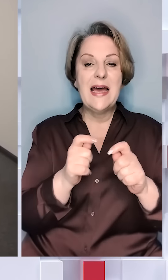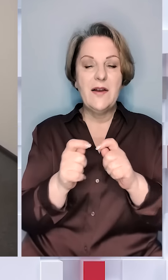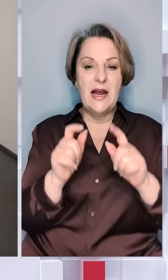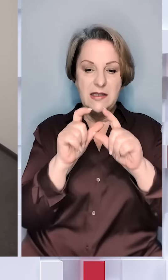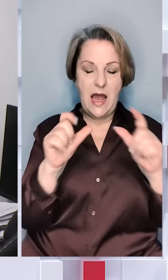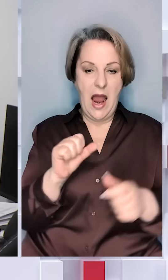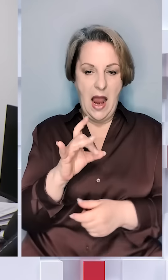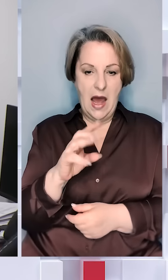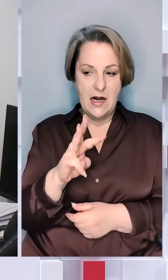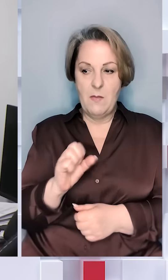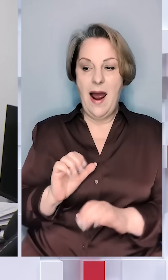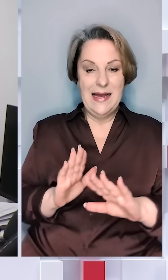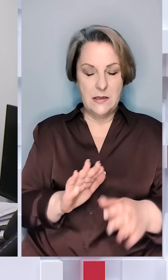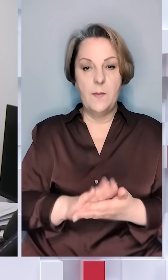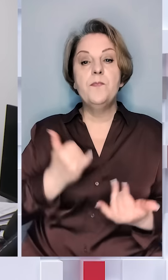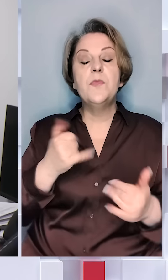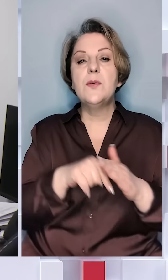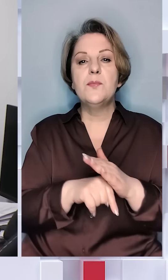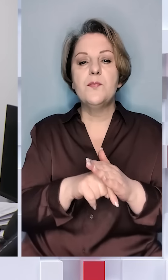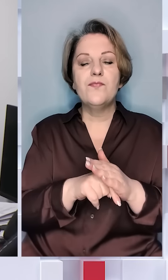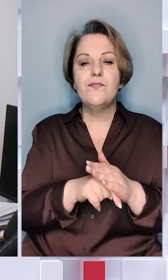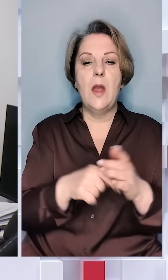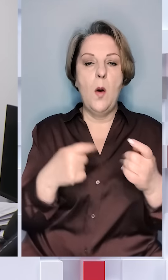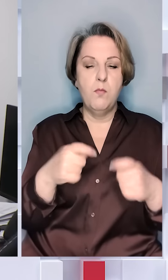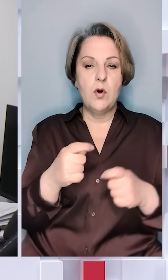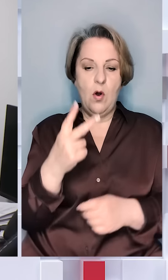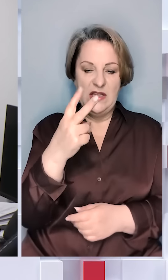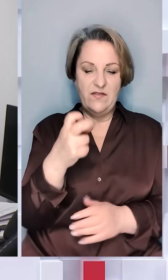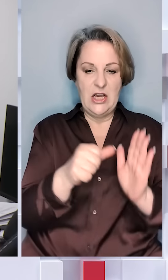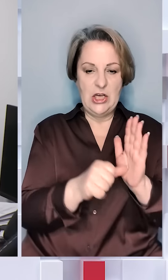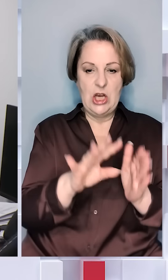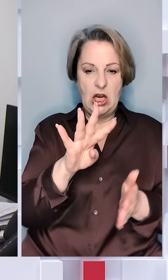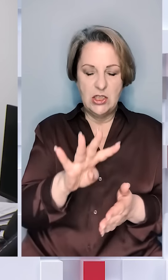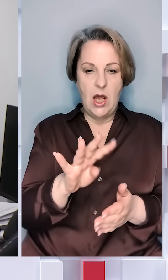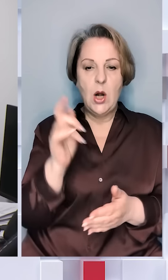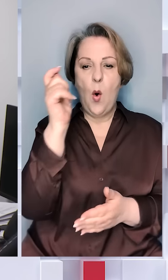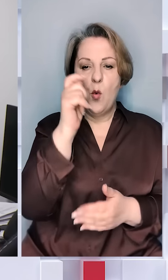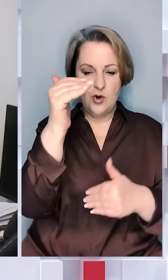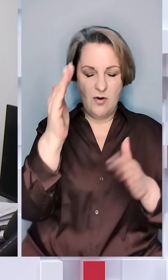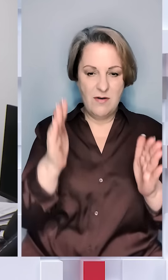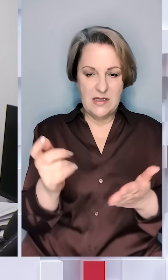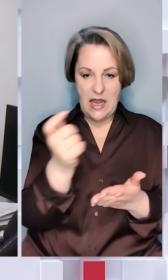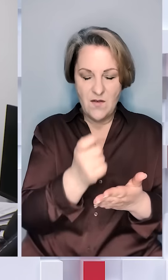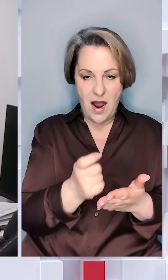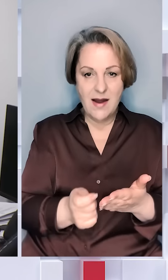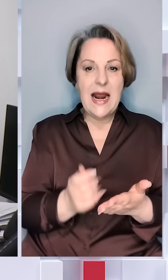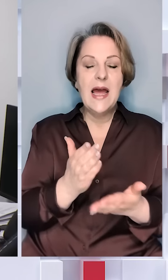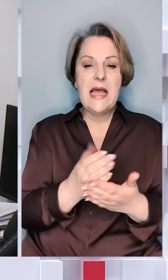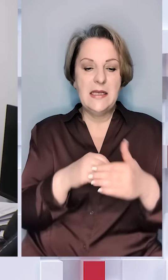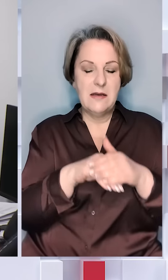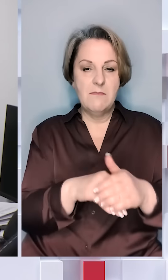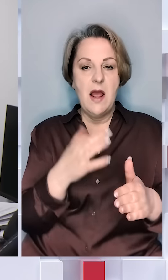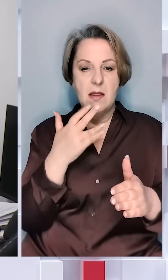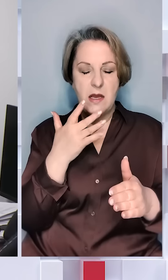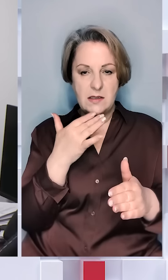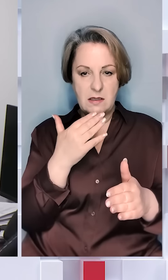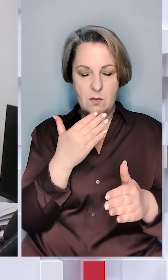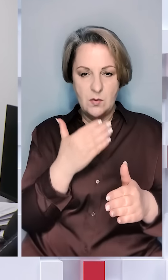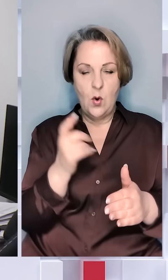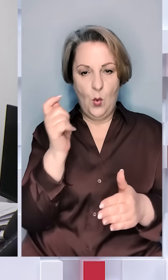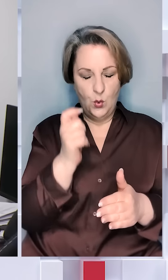її заступник. Зараз мова йде про лот в 264 художніх твори. Це картини, які знаходяться в